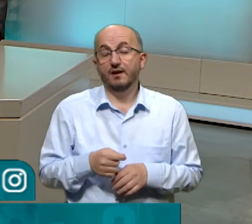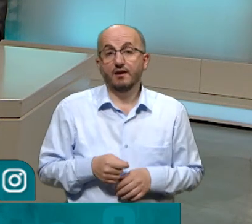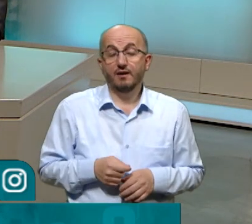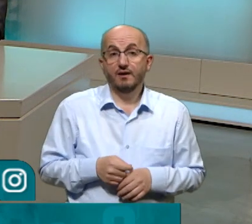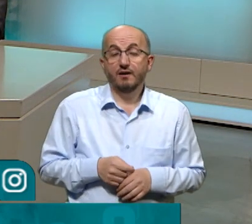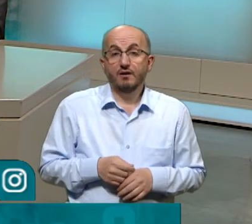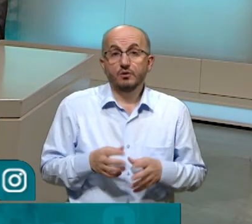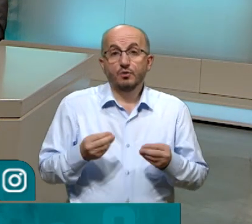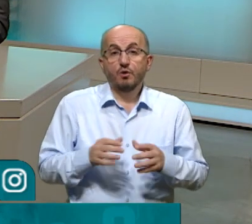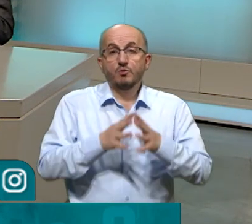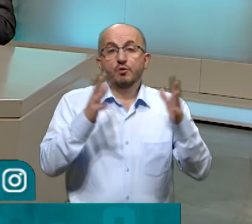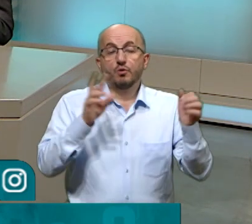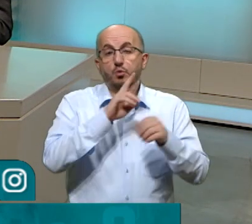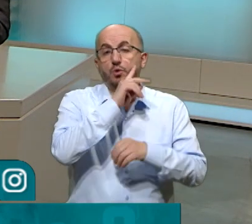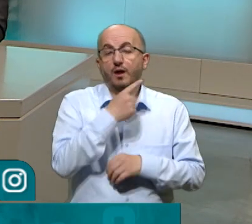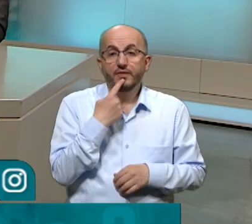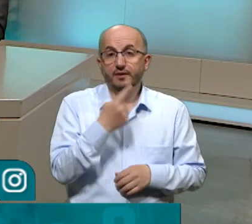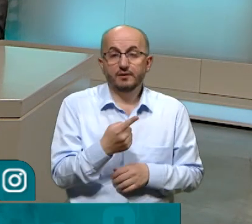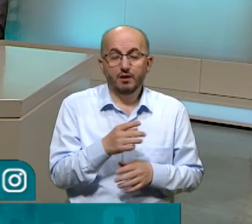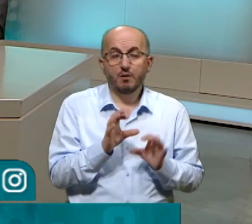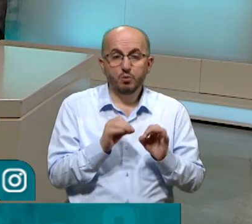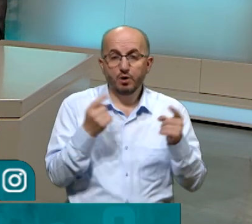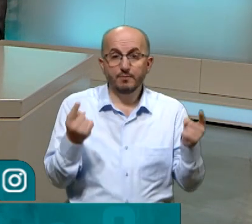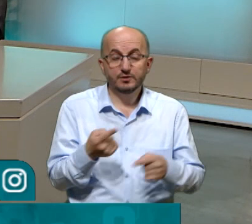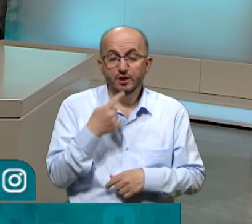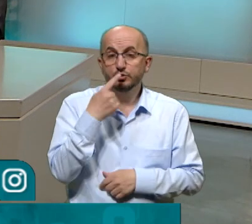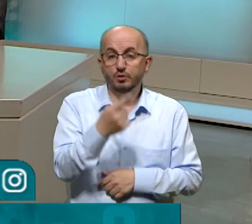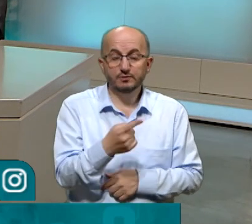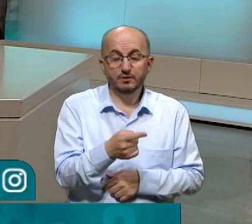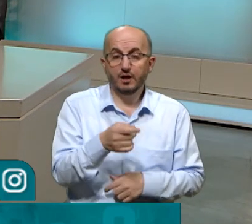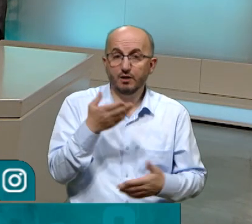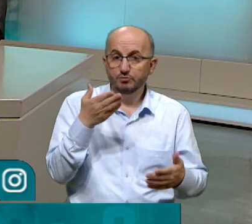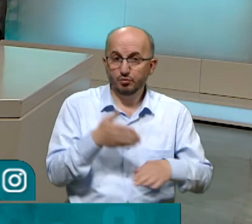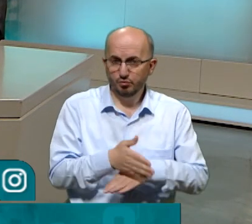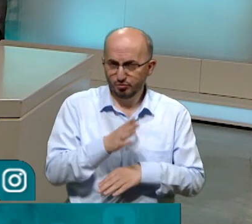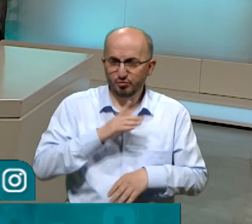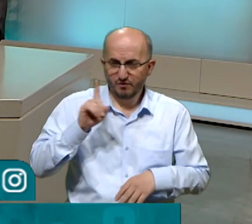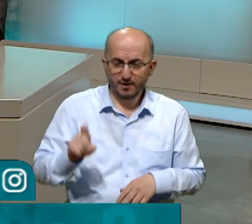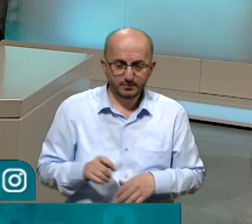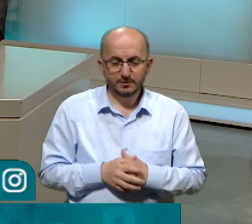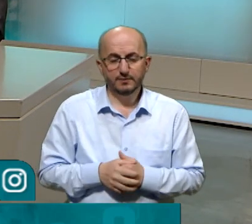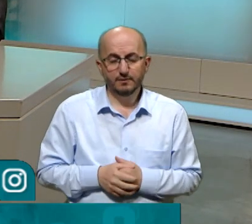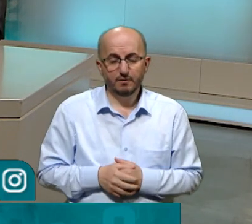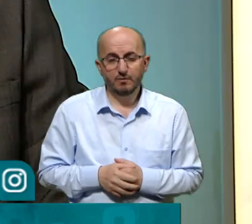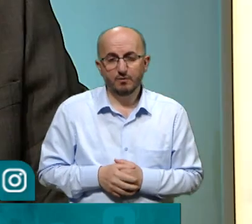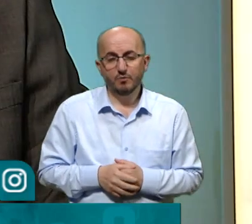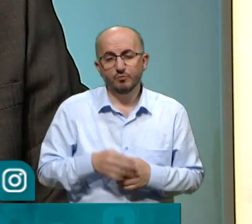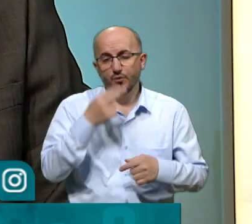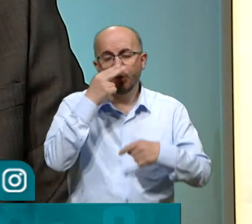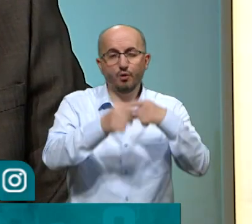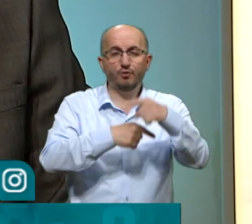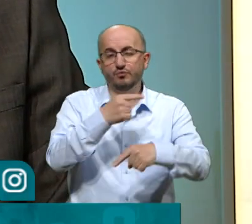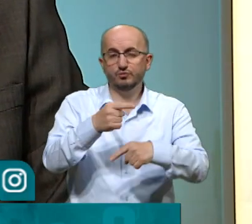etmesi çok büyük günah dediler böyle bir şey söylüyorlar Acaba Aslı esası var mıdır diyor bu Öf tır